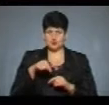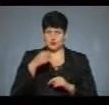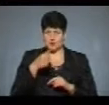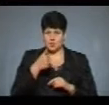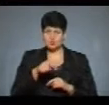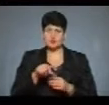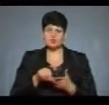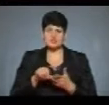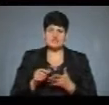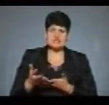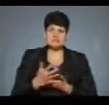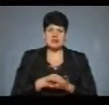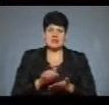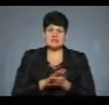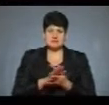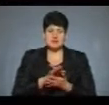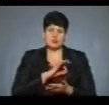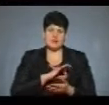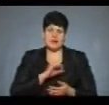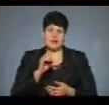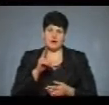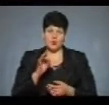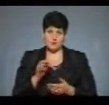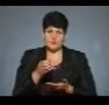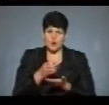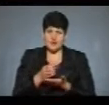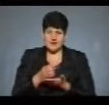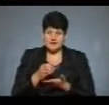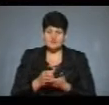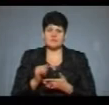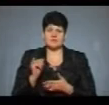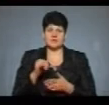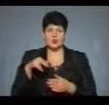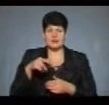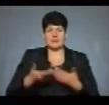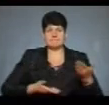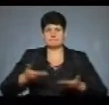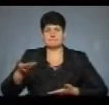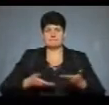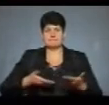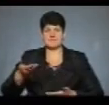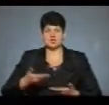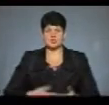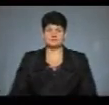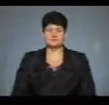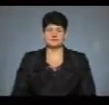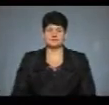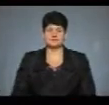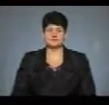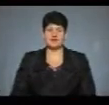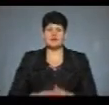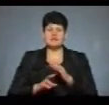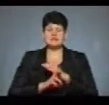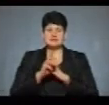учасники акції збирали сміття, користувалися екогорнятками та екопакетами і ходили пішки. У церкві